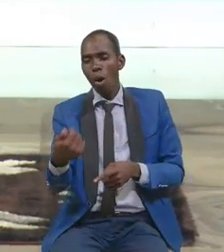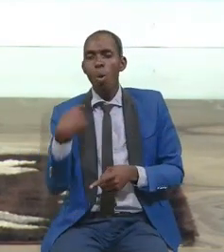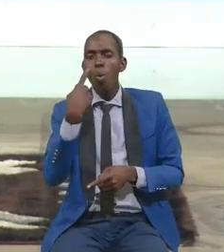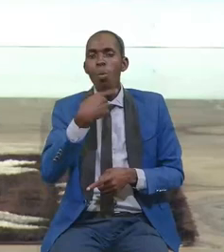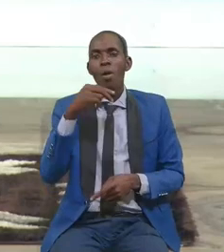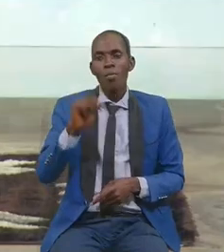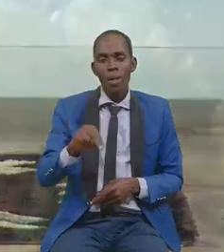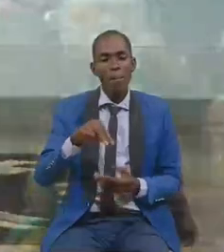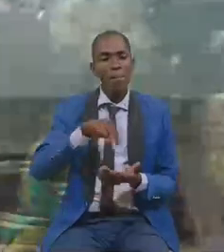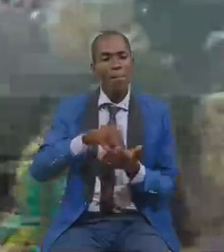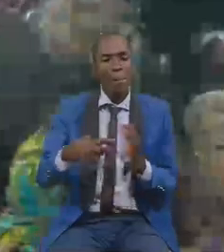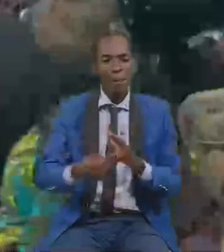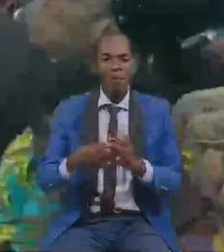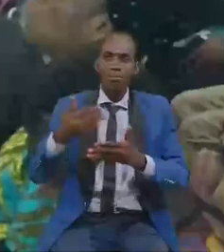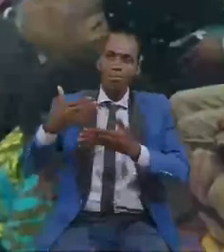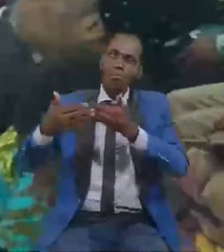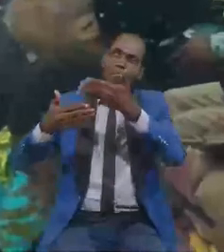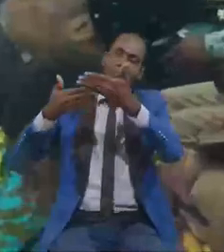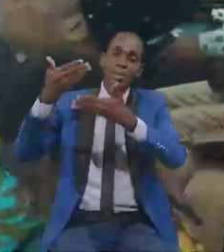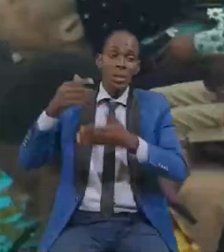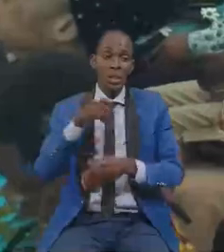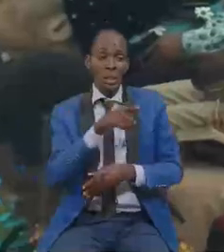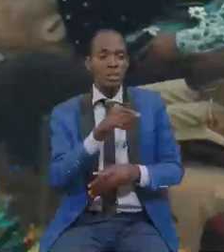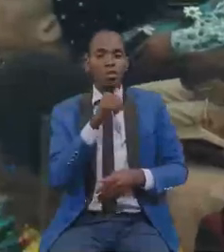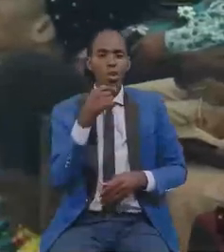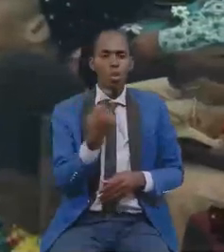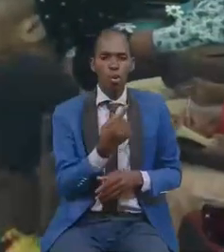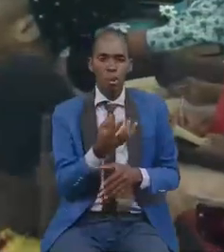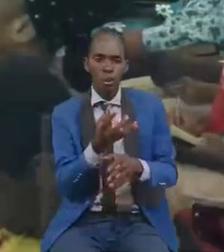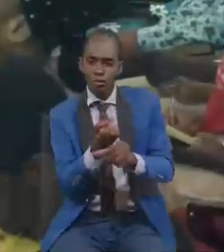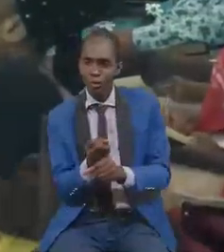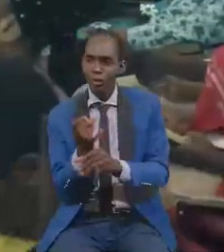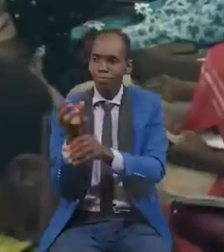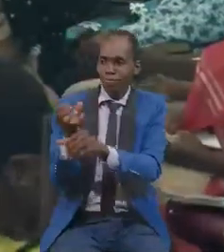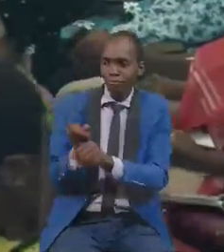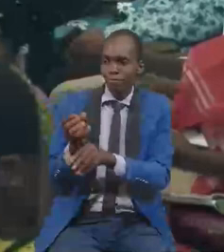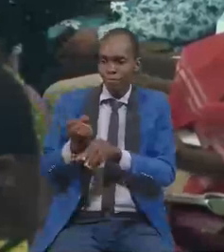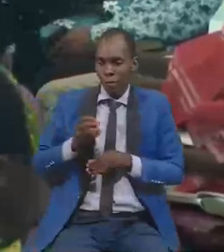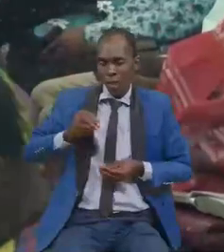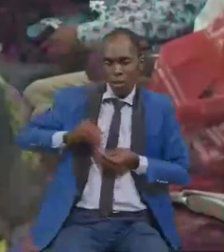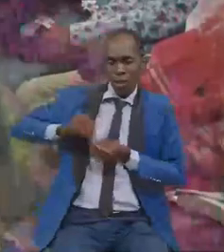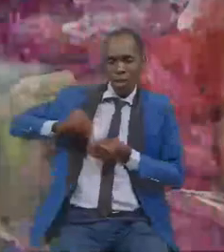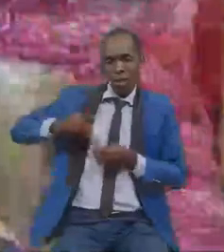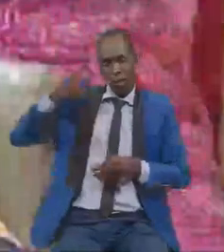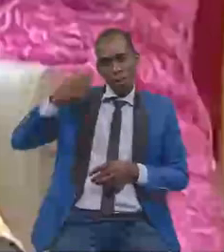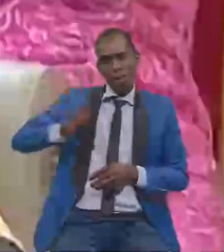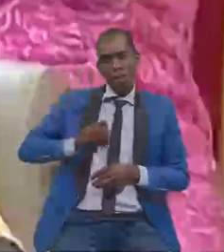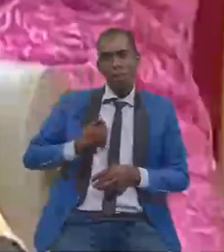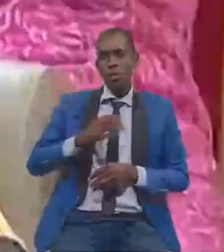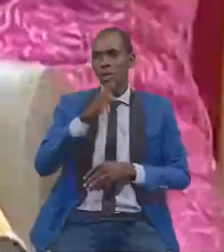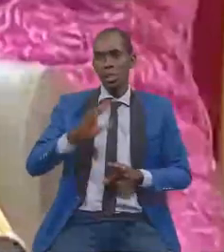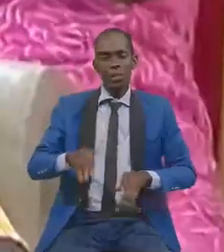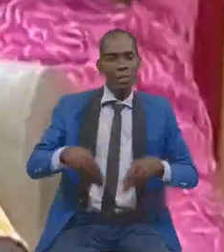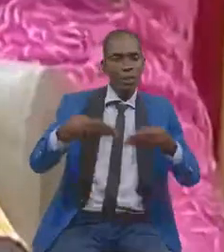progrès. Maintenant, il n'essaie pas de ramasser, obtenir, sans donner aux